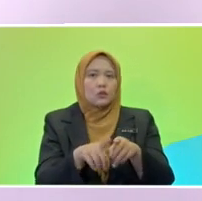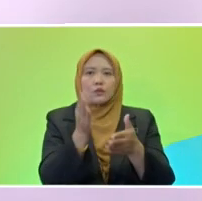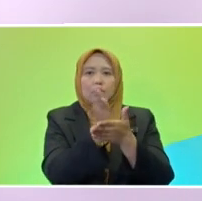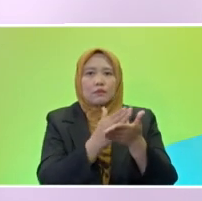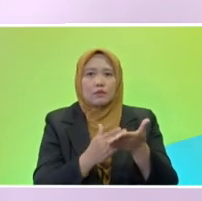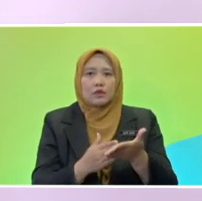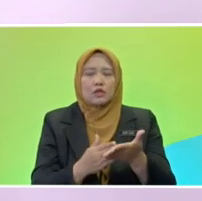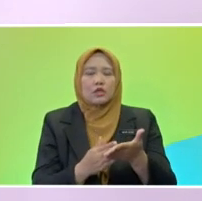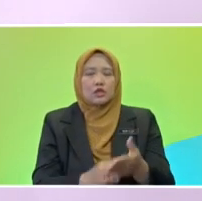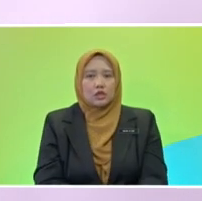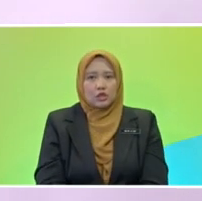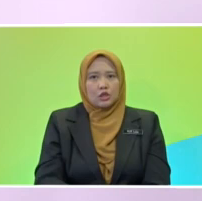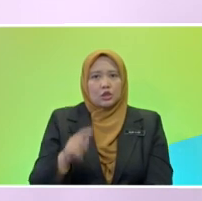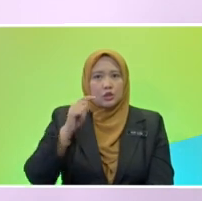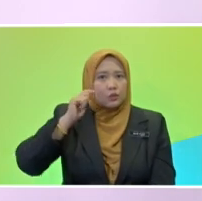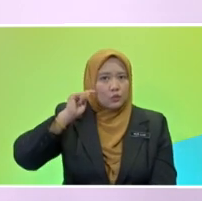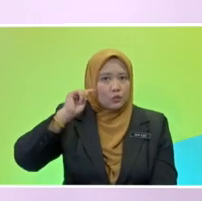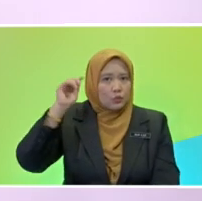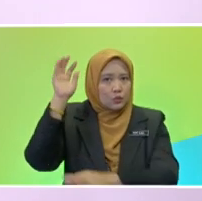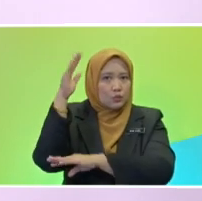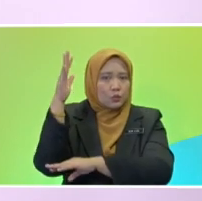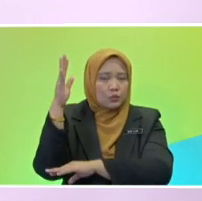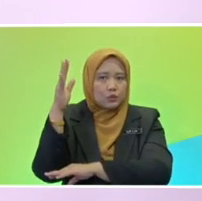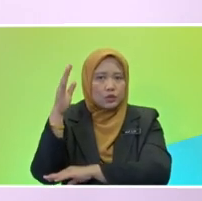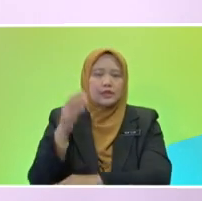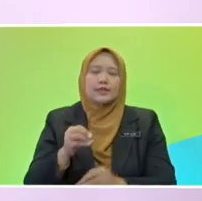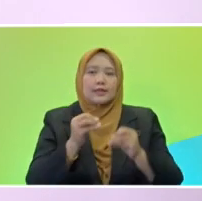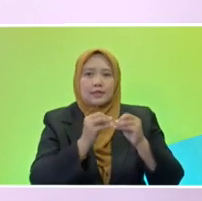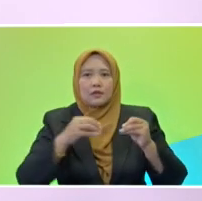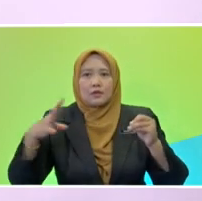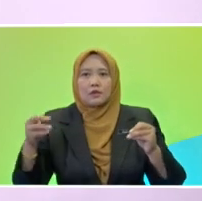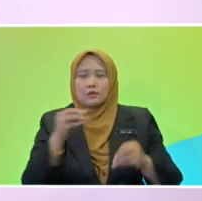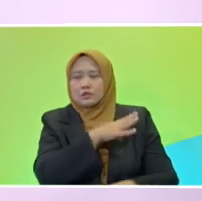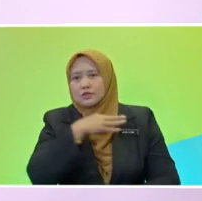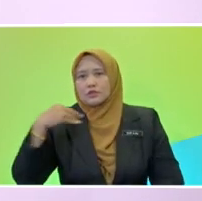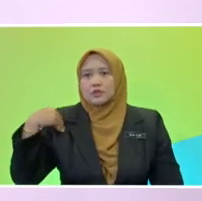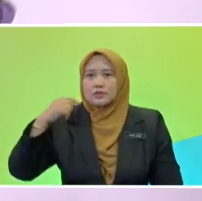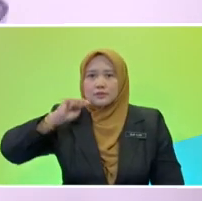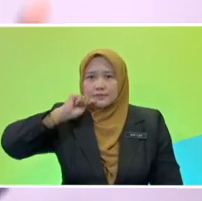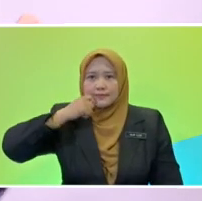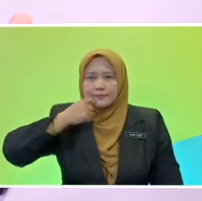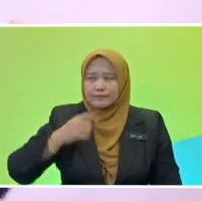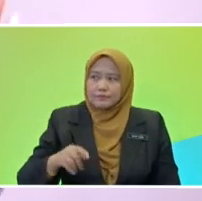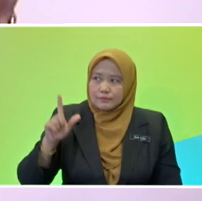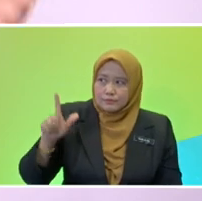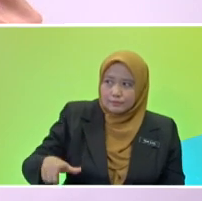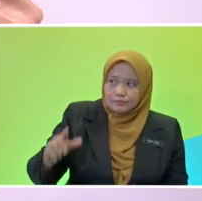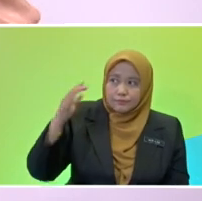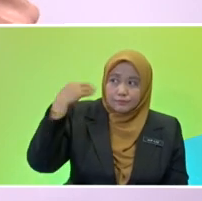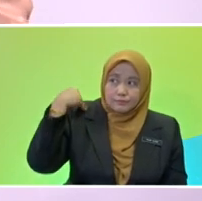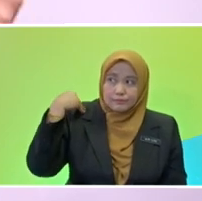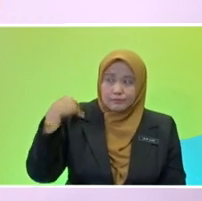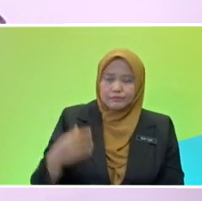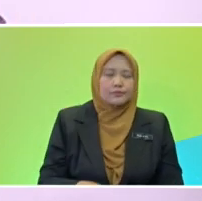pokok terung dan juga pupuk tomato ada empat bahagian maka daun batang